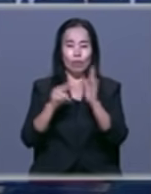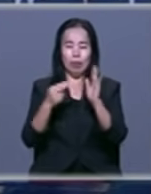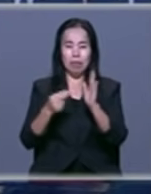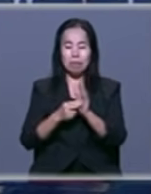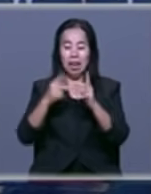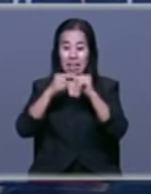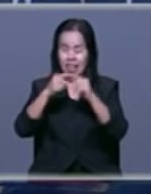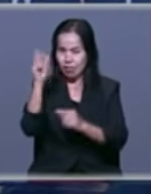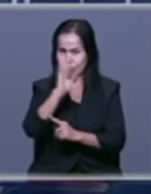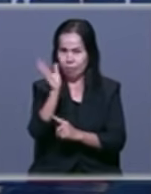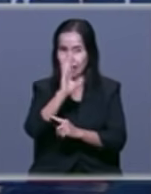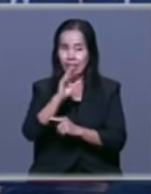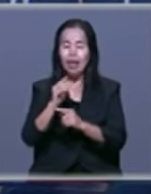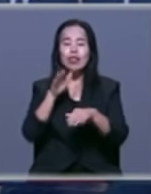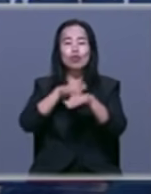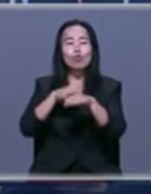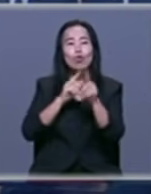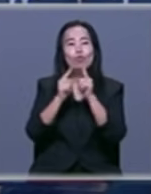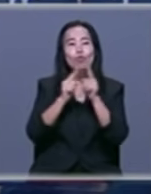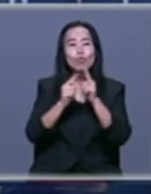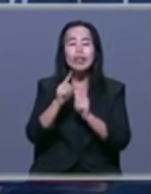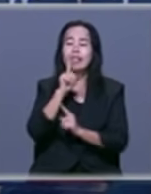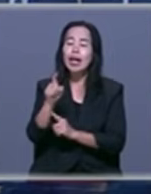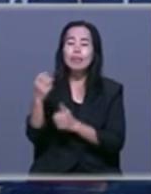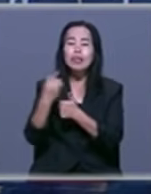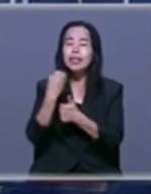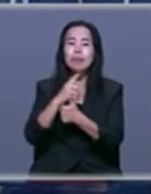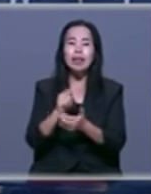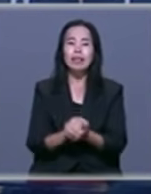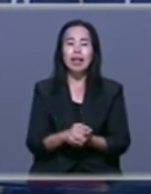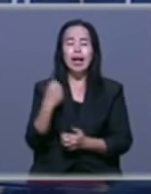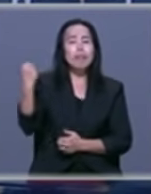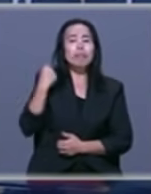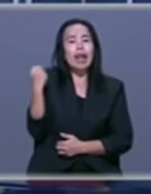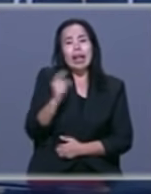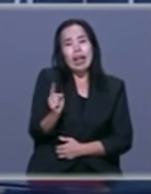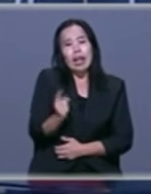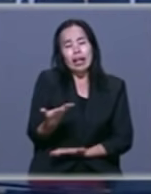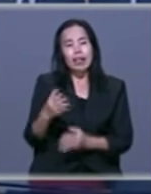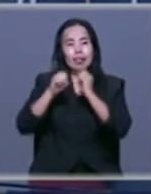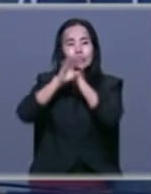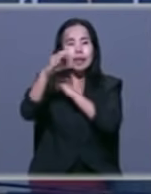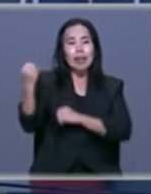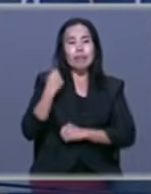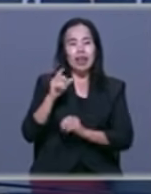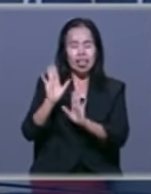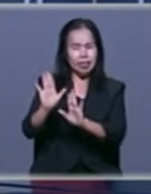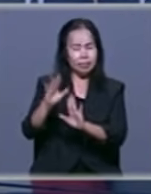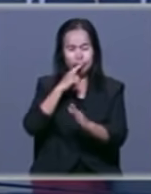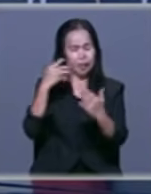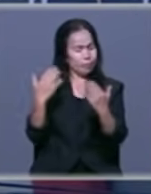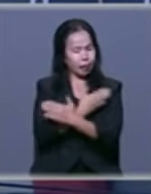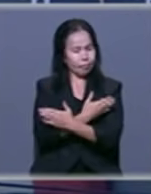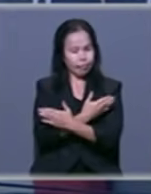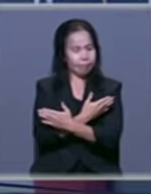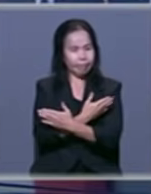ย แต่จะอธิบายอะไร เราจะถามว่าใช้อำนาจอะไรสั่งปิด Voice TV เนี่ยคำพูดกับกริยาน้ำ